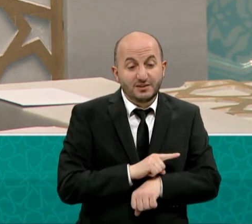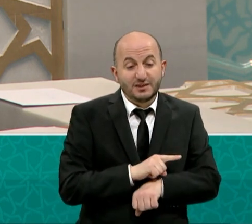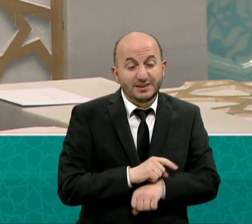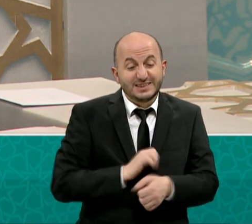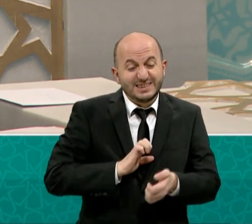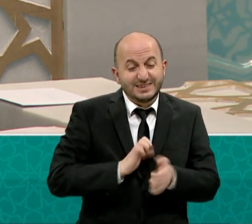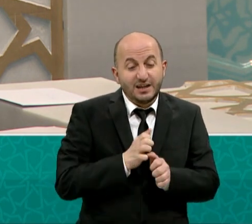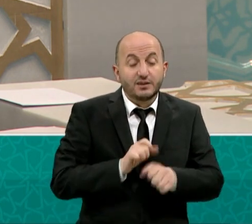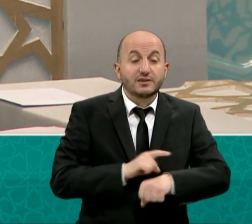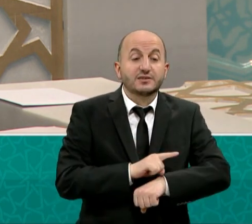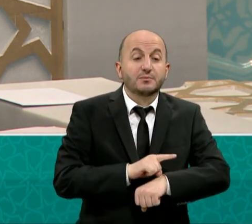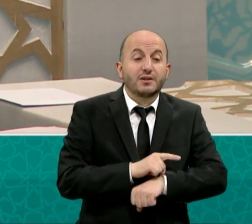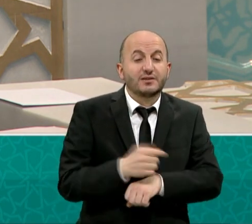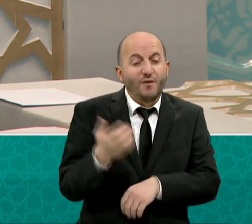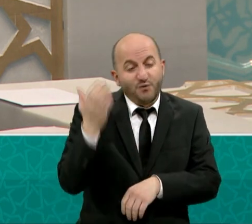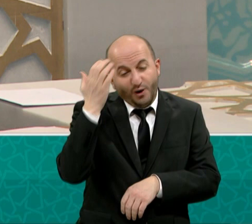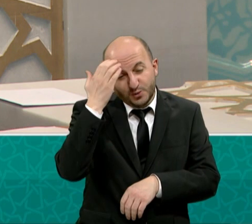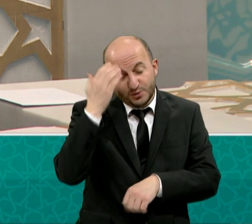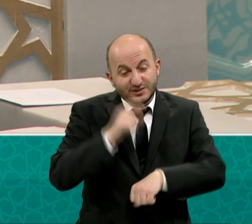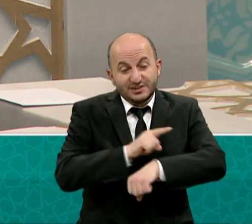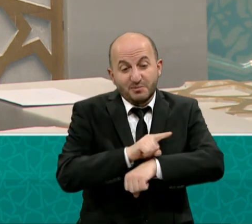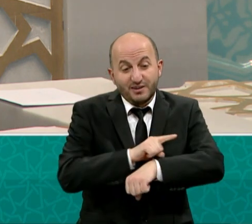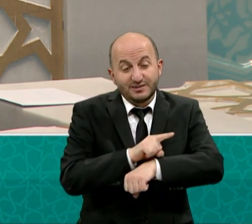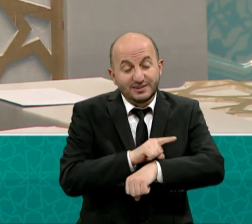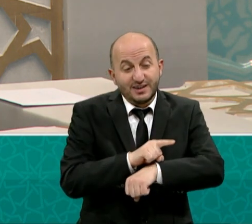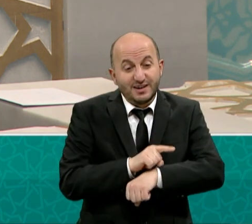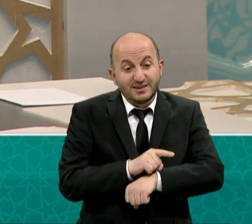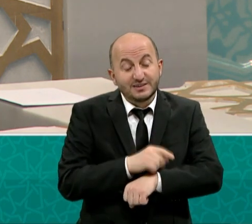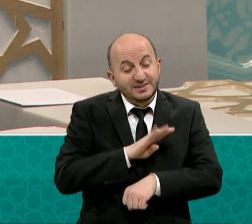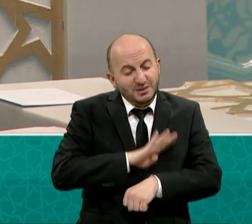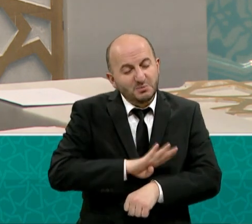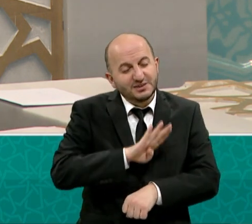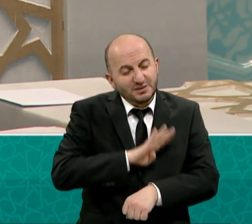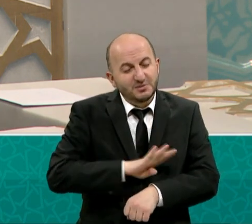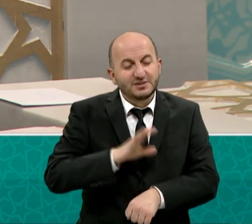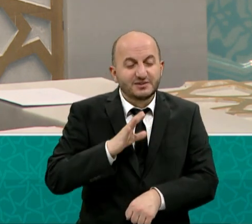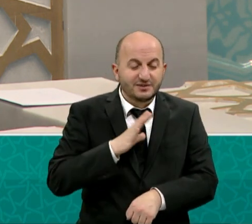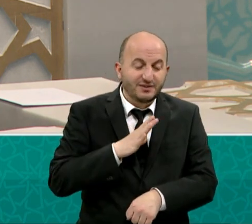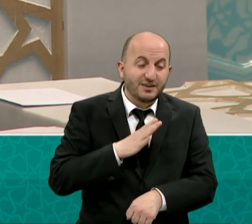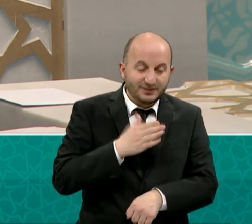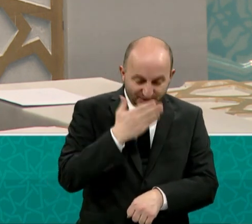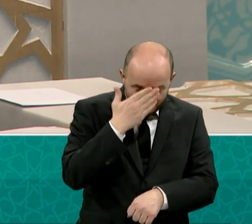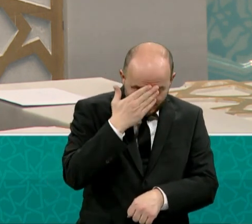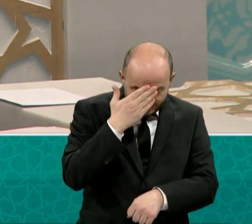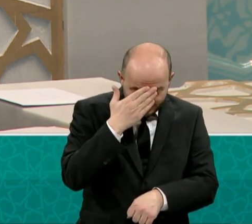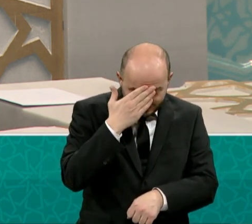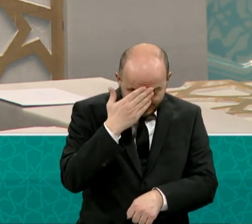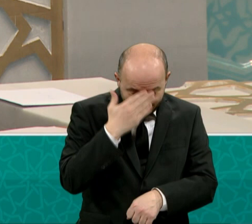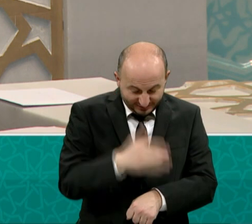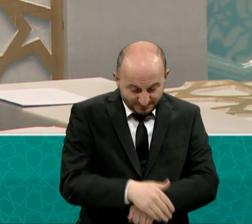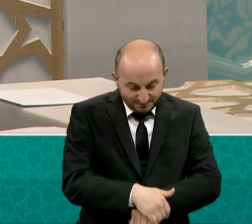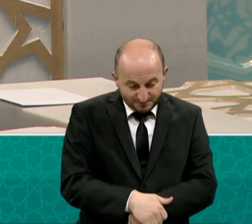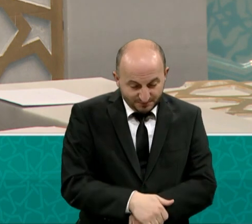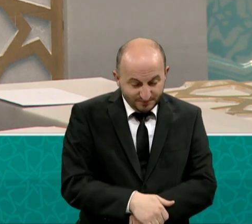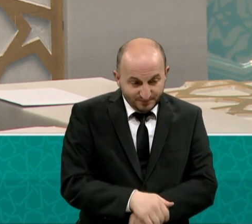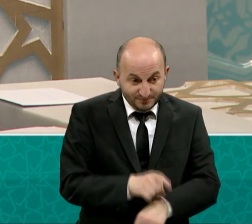darlık zamanlarında, yoksulluk zamanında bir de sabır var kardeşlerim. Sabır bir ibadettir geniş anlamda.